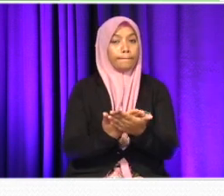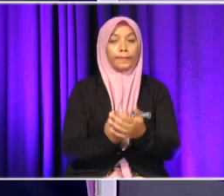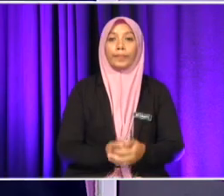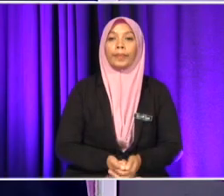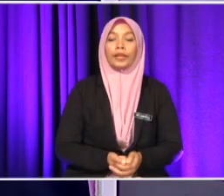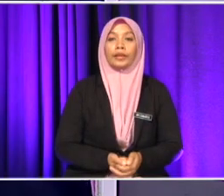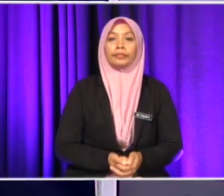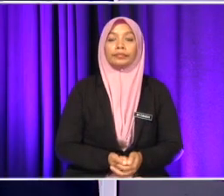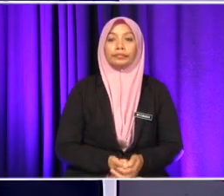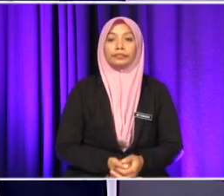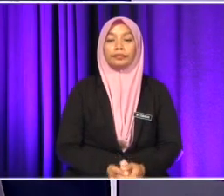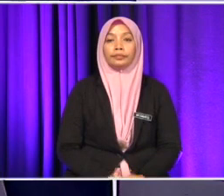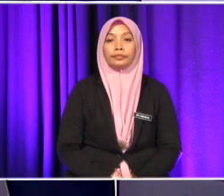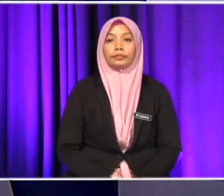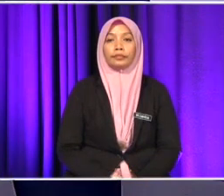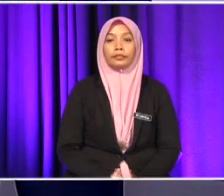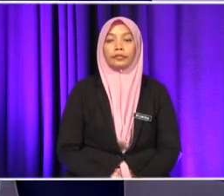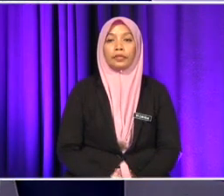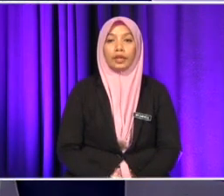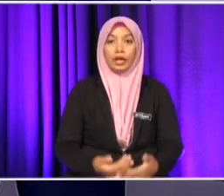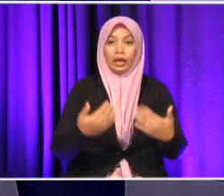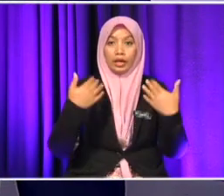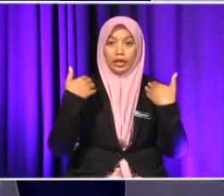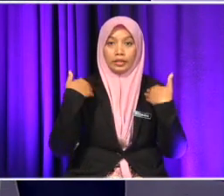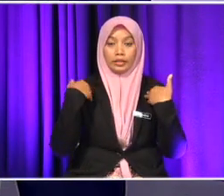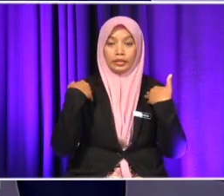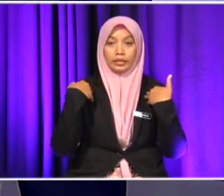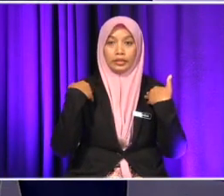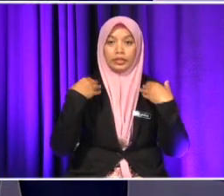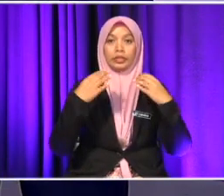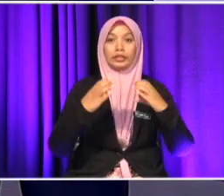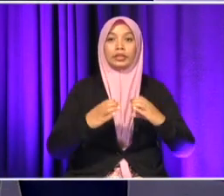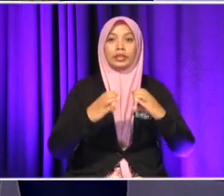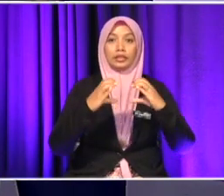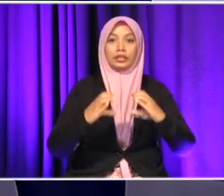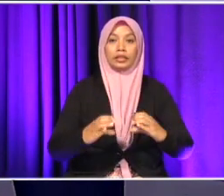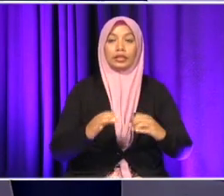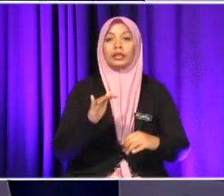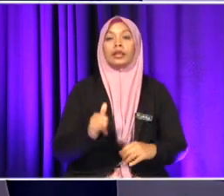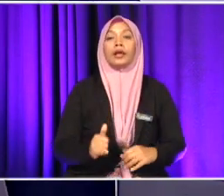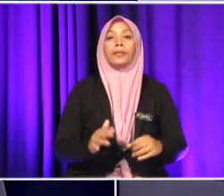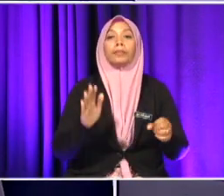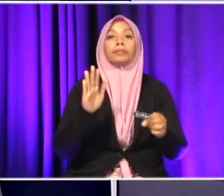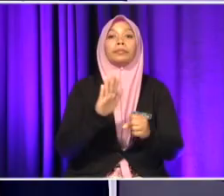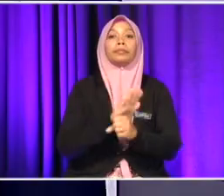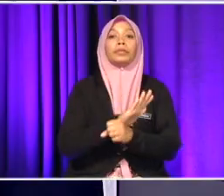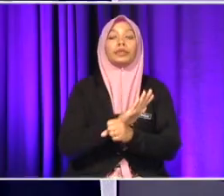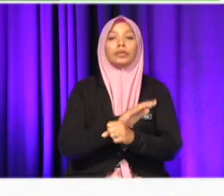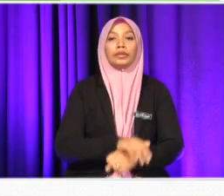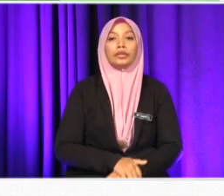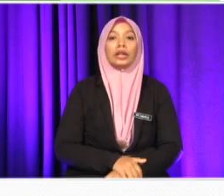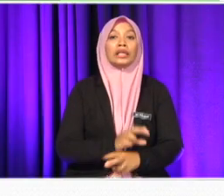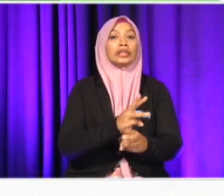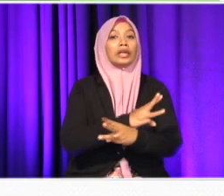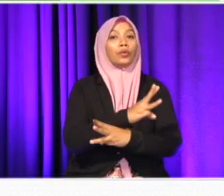produk yang dihasilkan baik tapi quality yang perlu dipenuhi kemudian yang ketiga melakukan kawalan